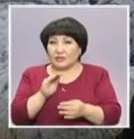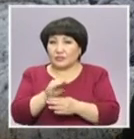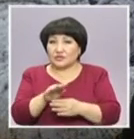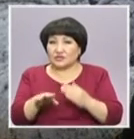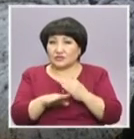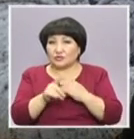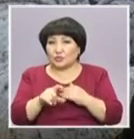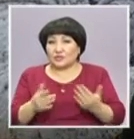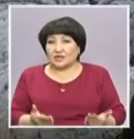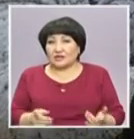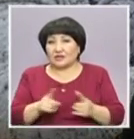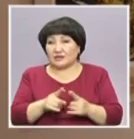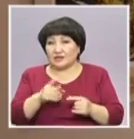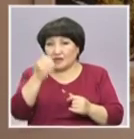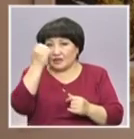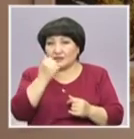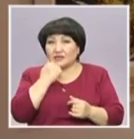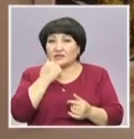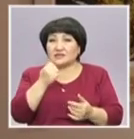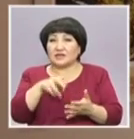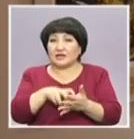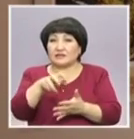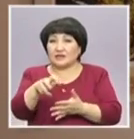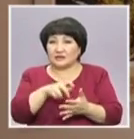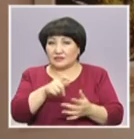алғыс хаттар табысталды. Жастарымызды